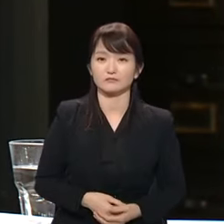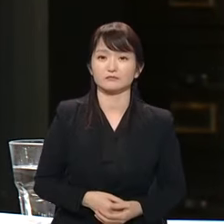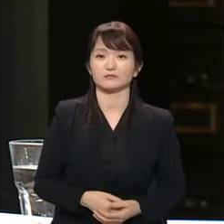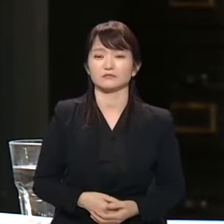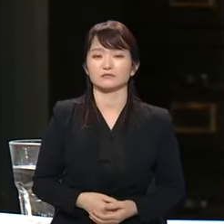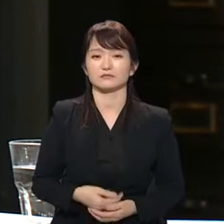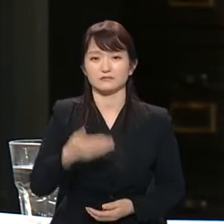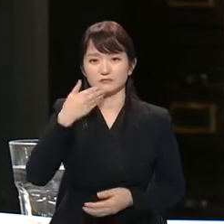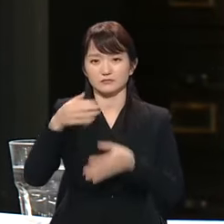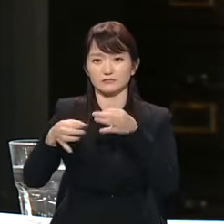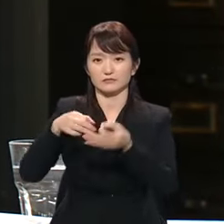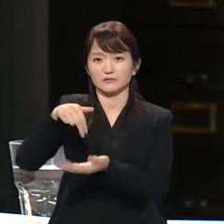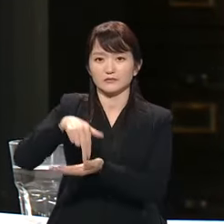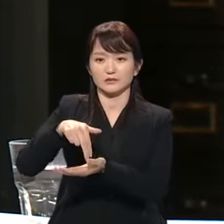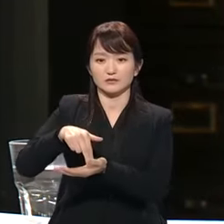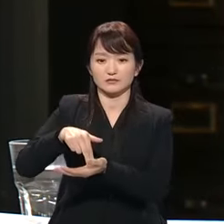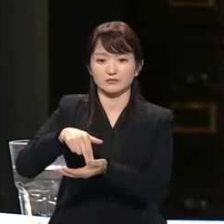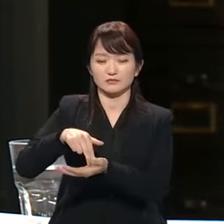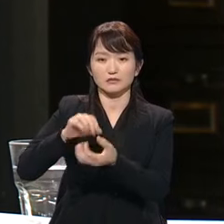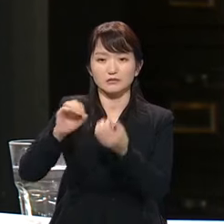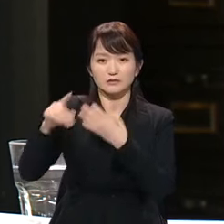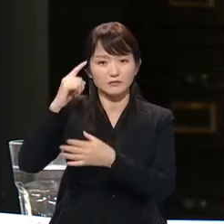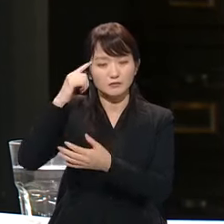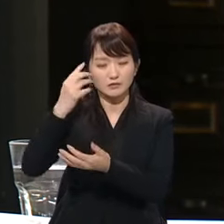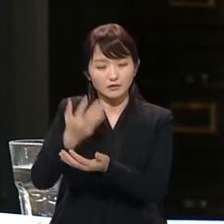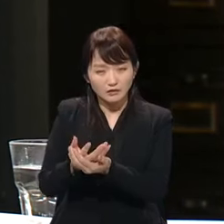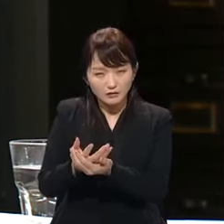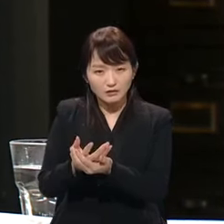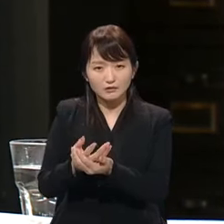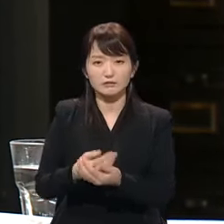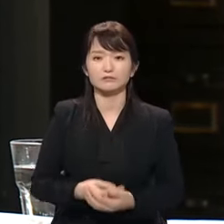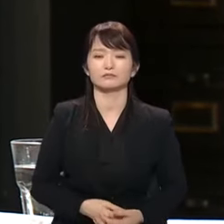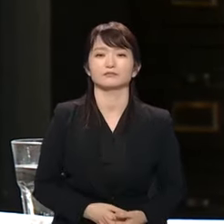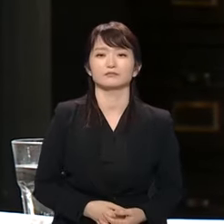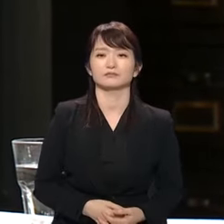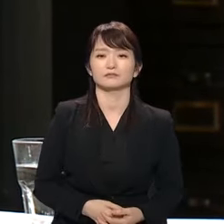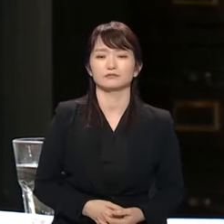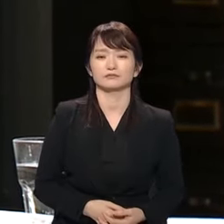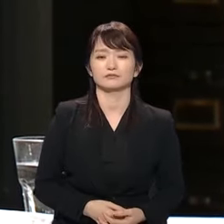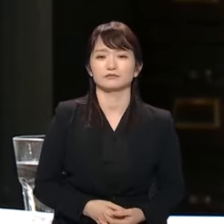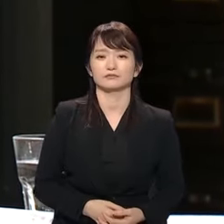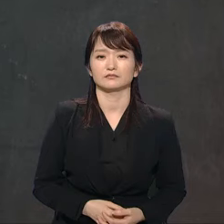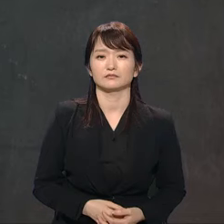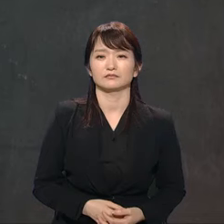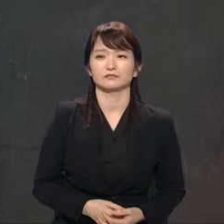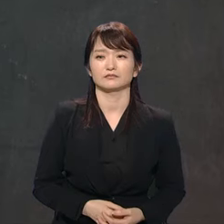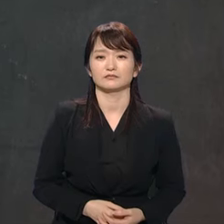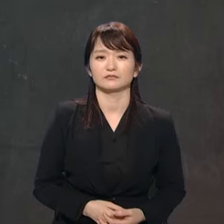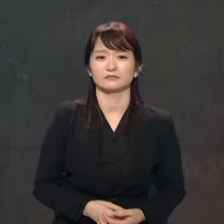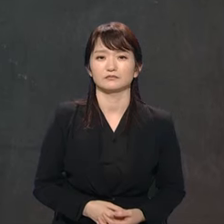식당 측 반응에 충격을 받으셨답니다. 제보자께서 말이죠. 체크포인트 짚어보죠.